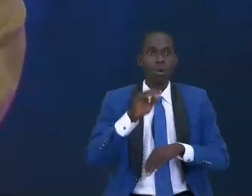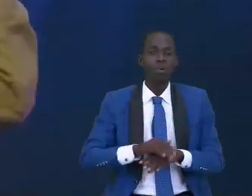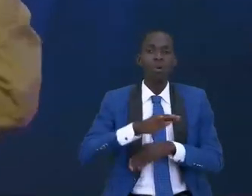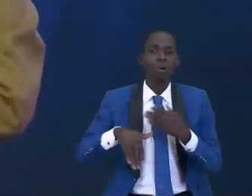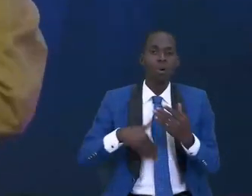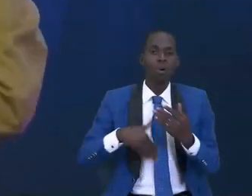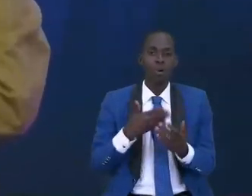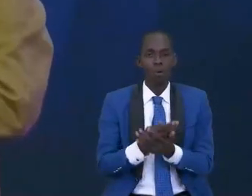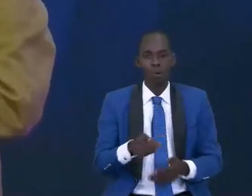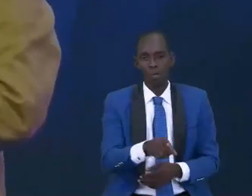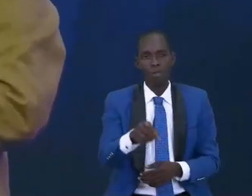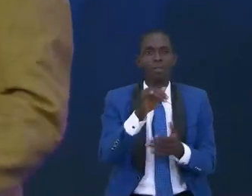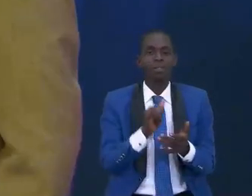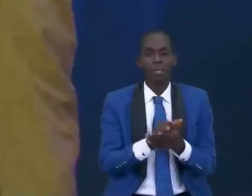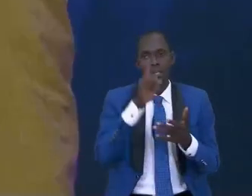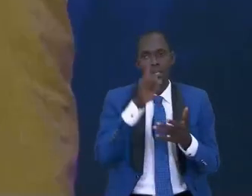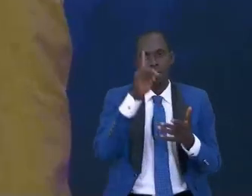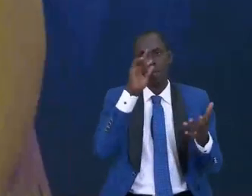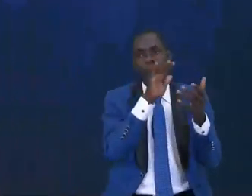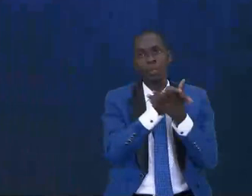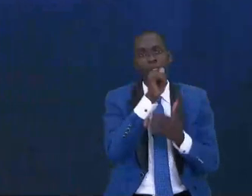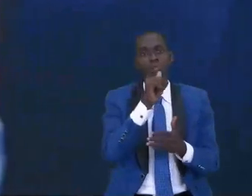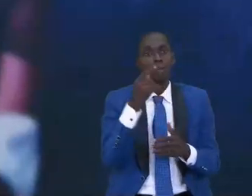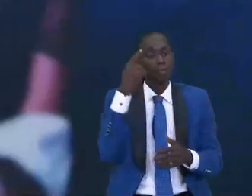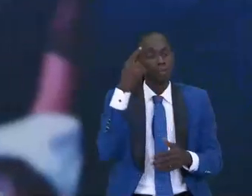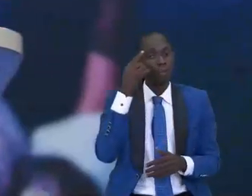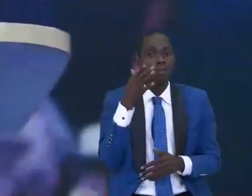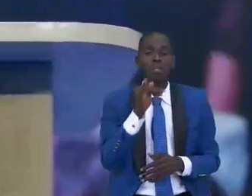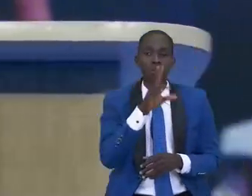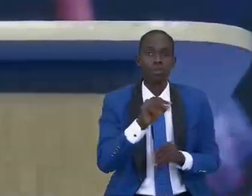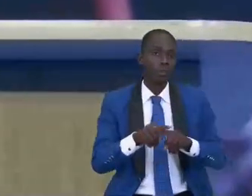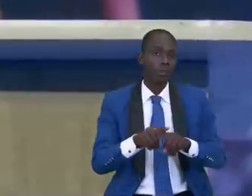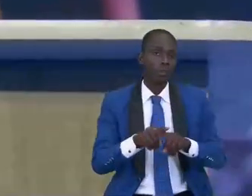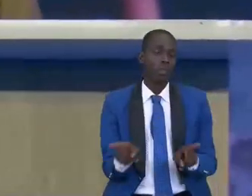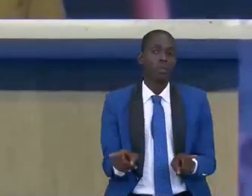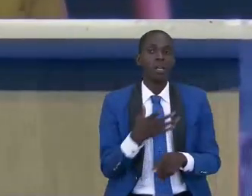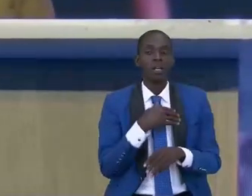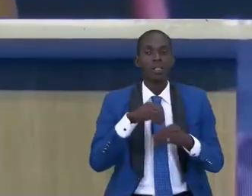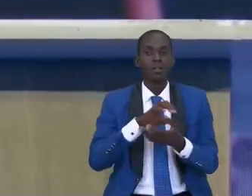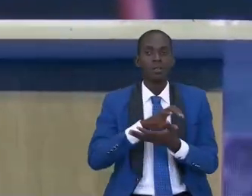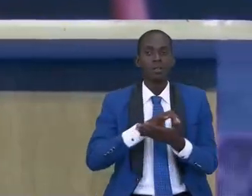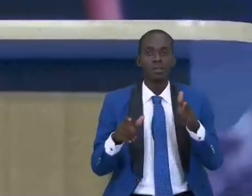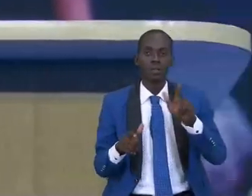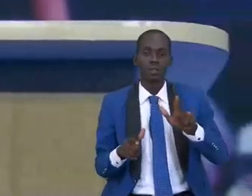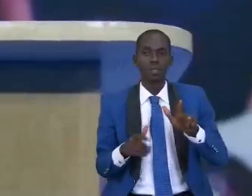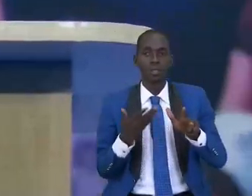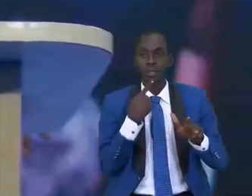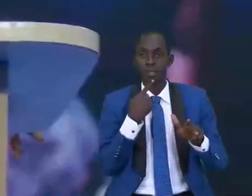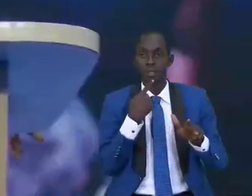pour tous ceux qui croient. Il n'y a point de distinction, verset 23